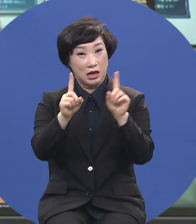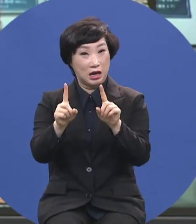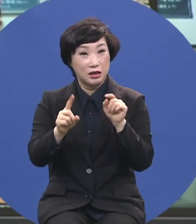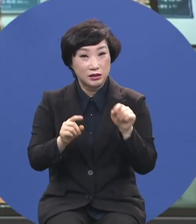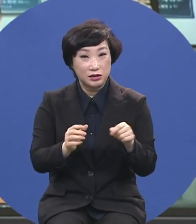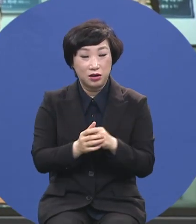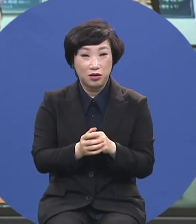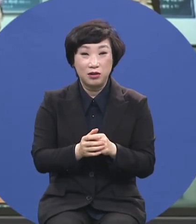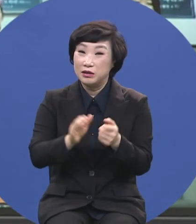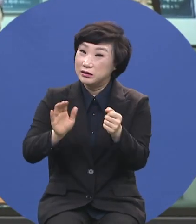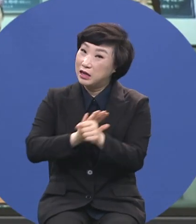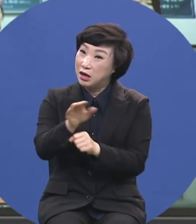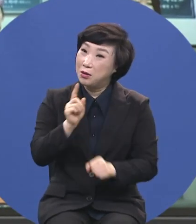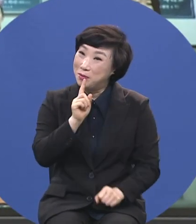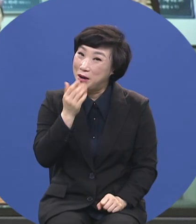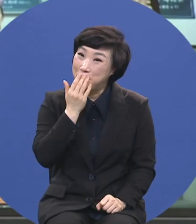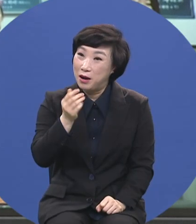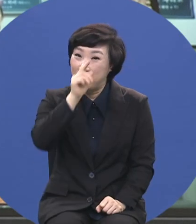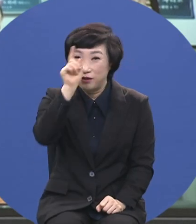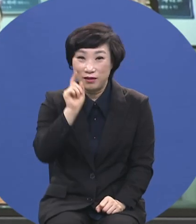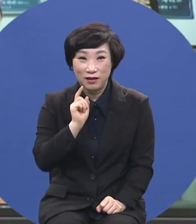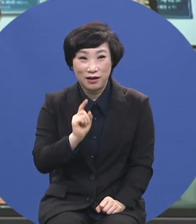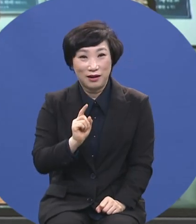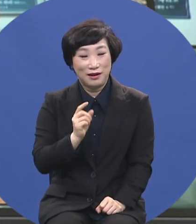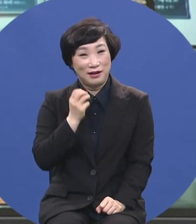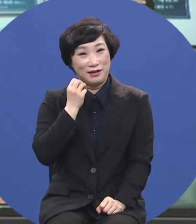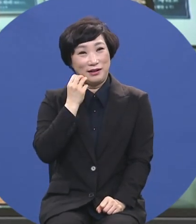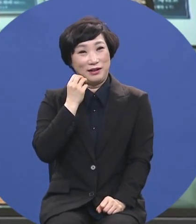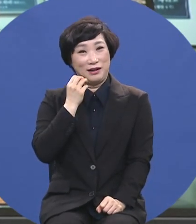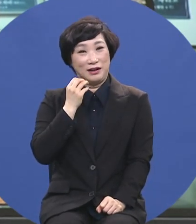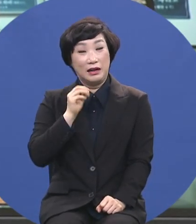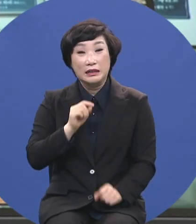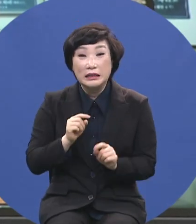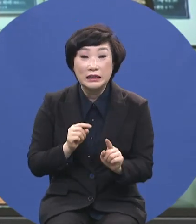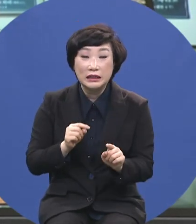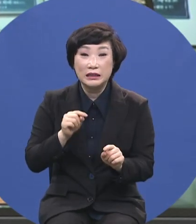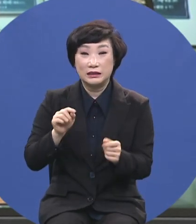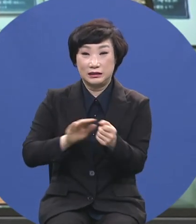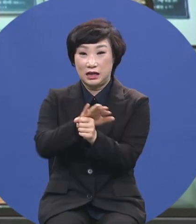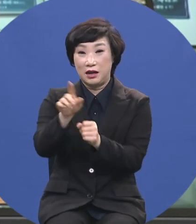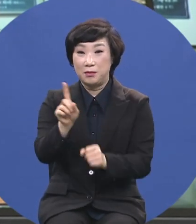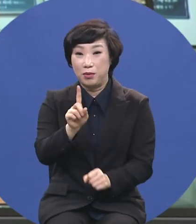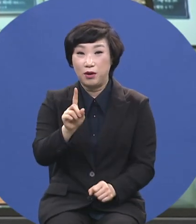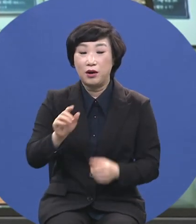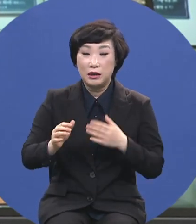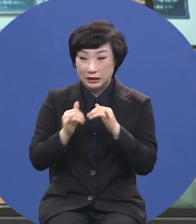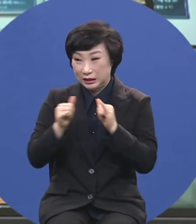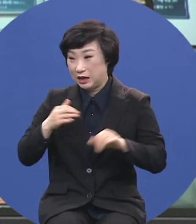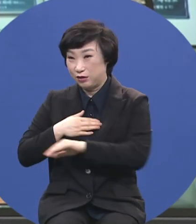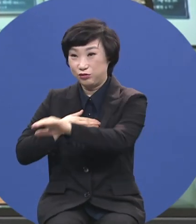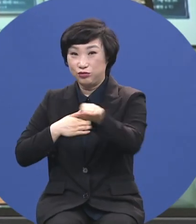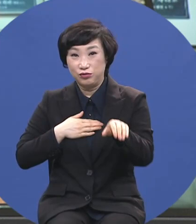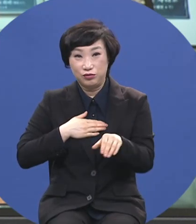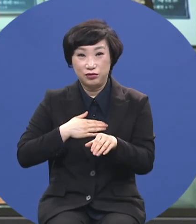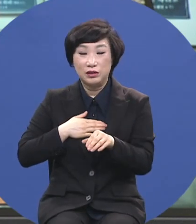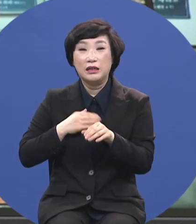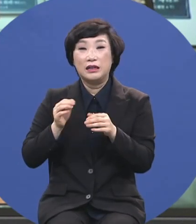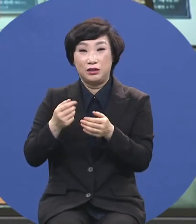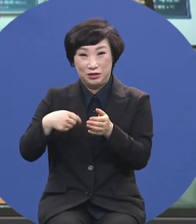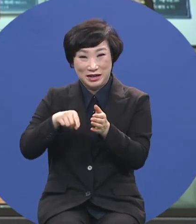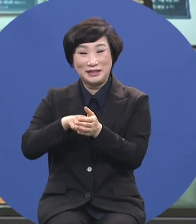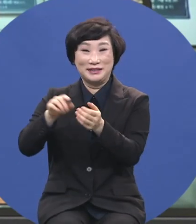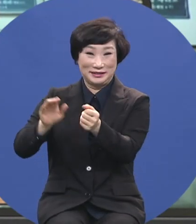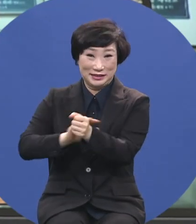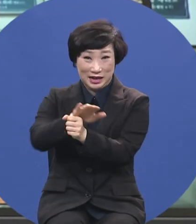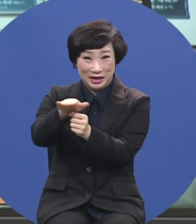것을 사랑이라고 표현할 수 있겠어요. 이 사랑은 우리 인간을 향한